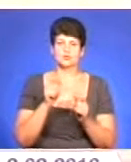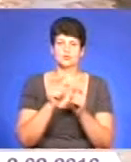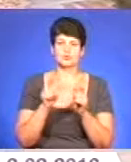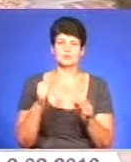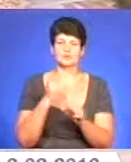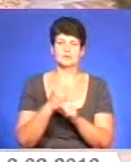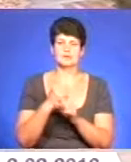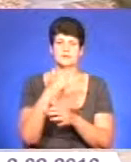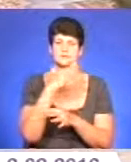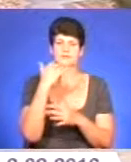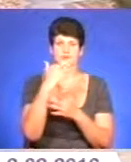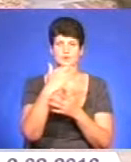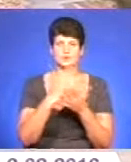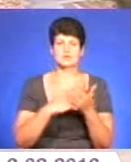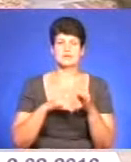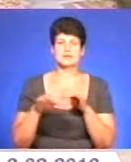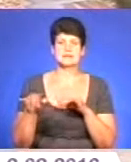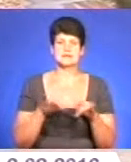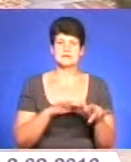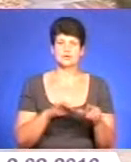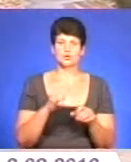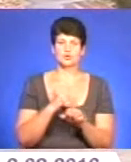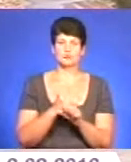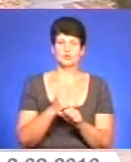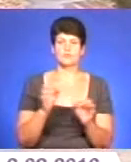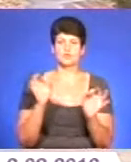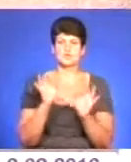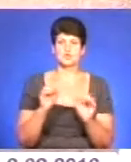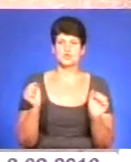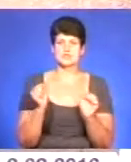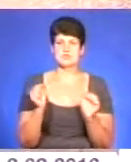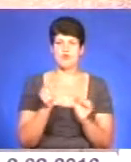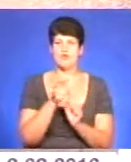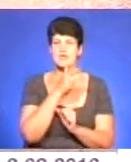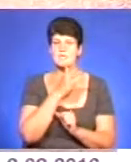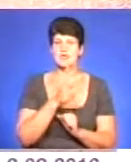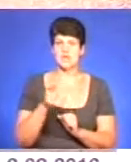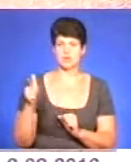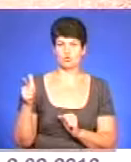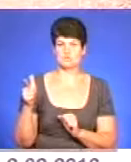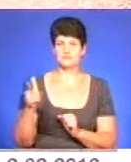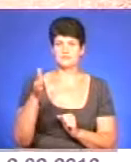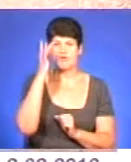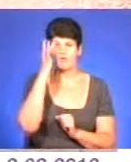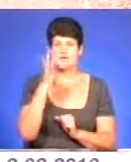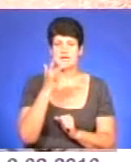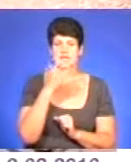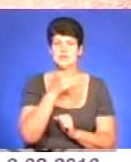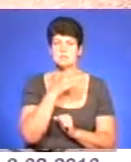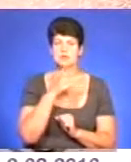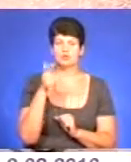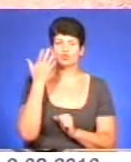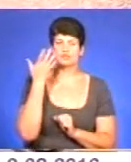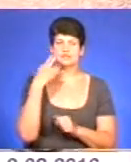підготовки господарства до роботи в осінньо-зимовий період. В літній період, коли закінчуємо опалювальний